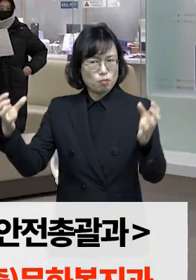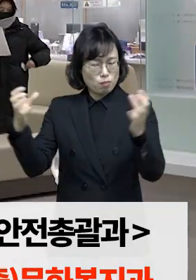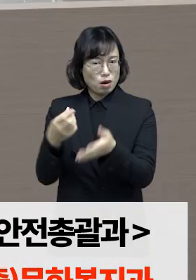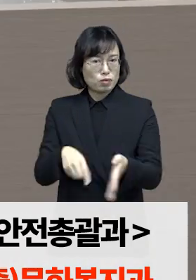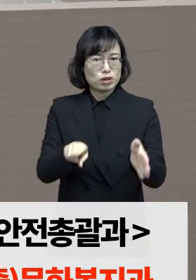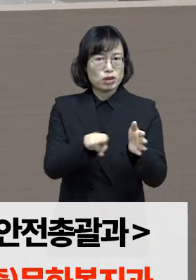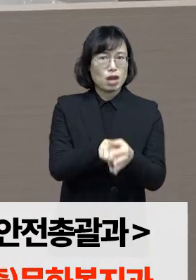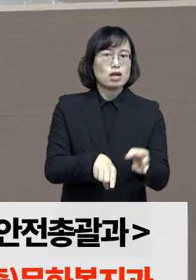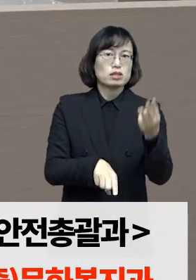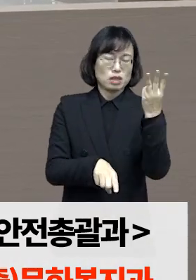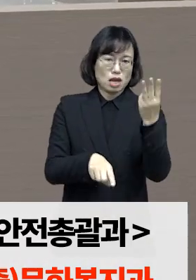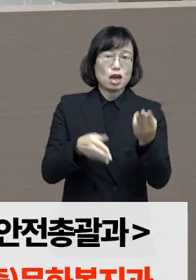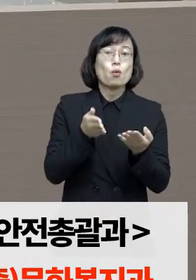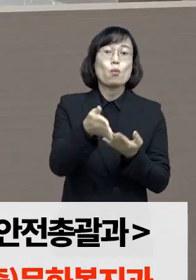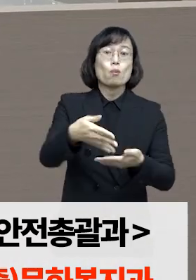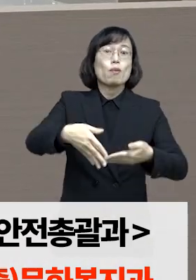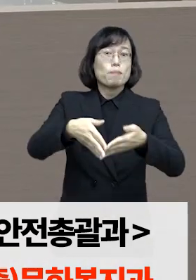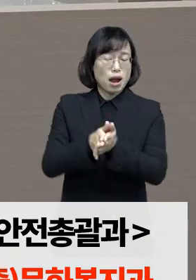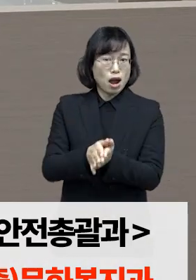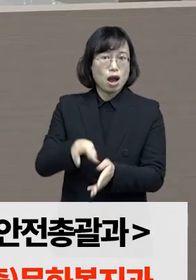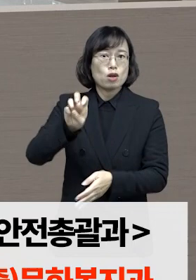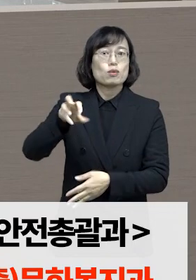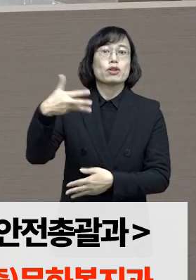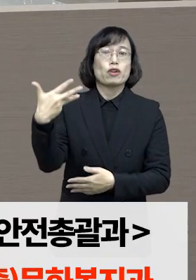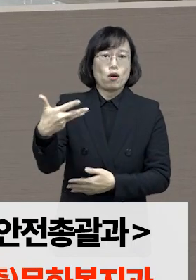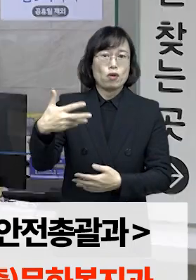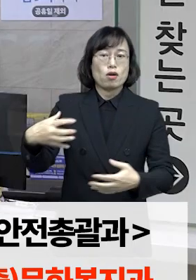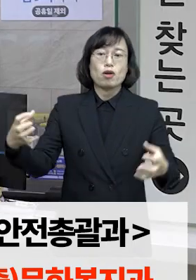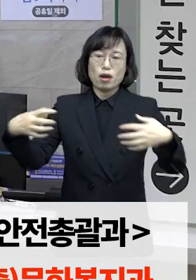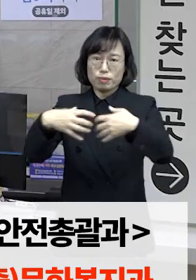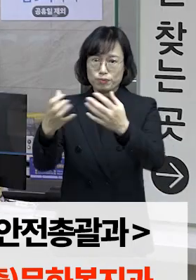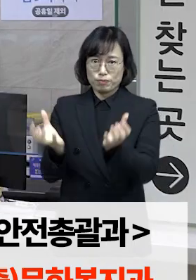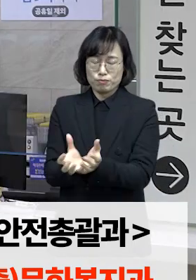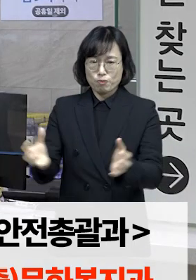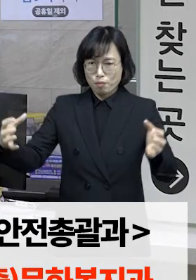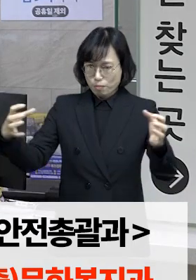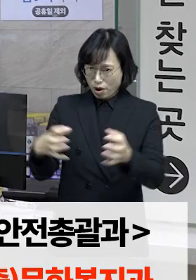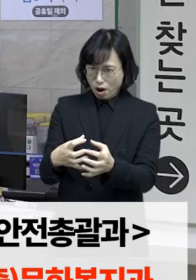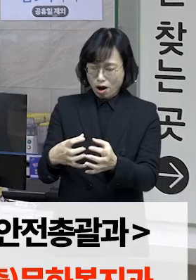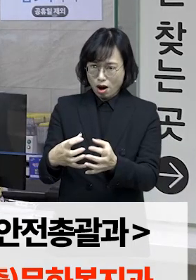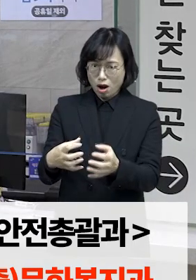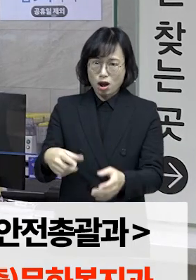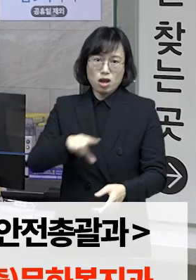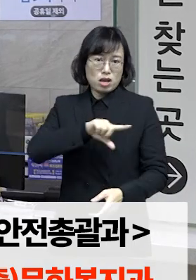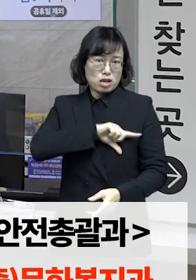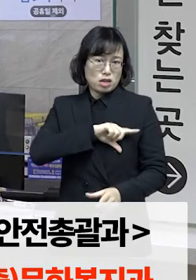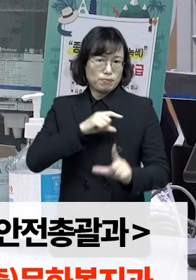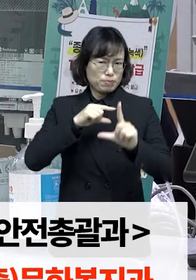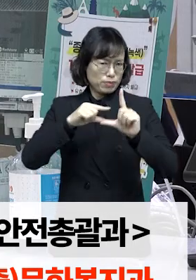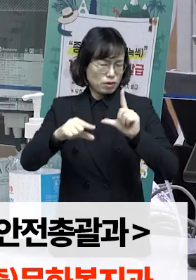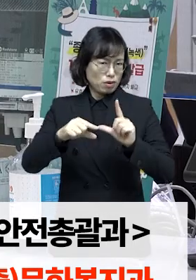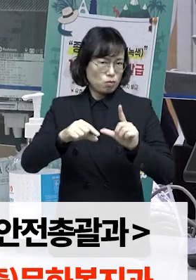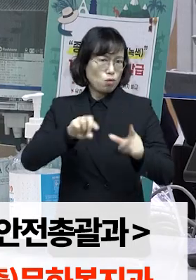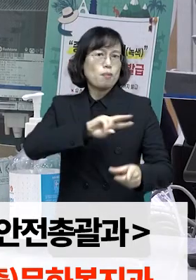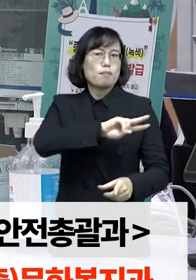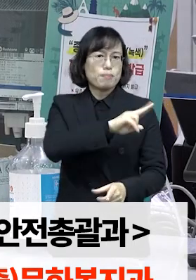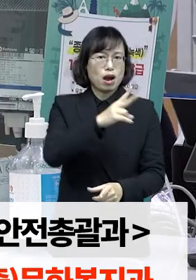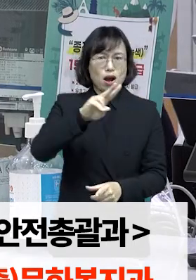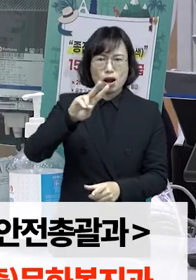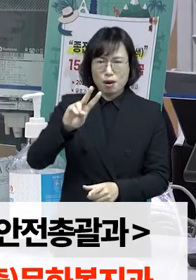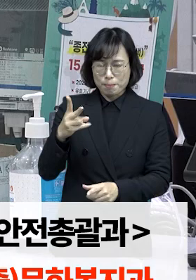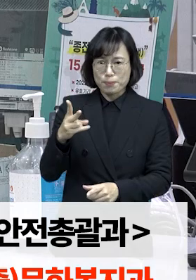정비를 위해 세계과 폐지 및 28개 팀을 통폐합하며 경제산업국은 경제국으로,